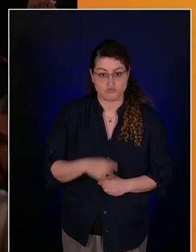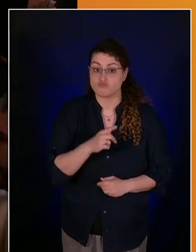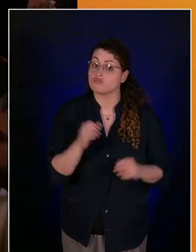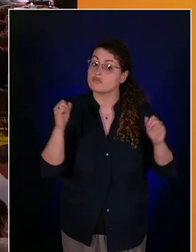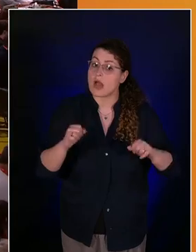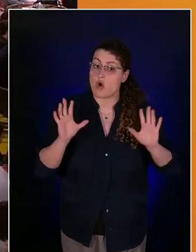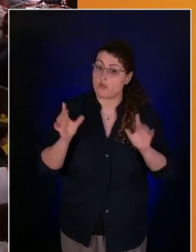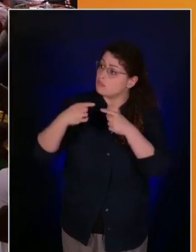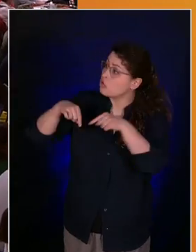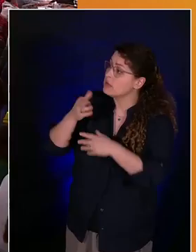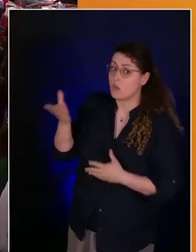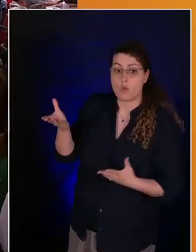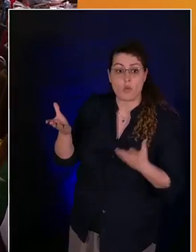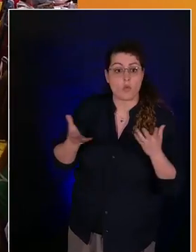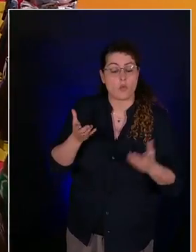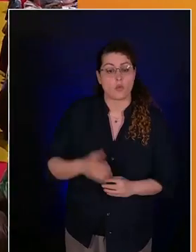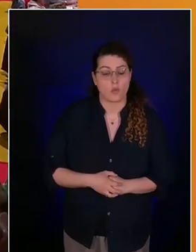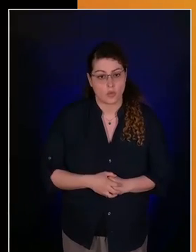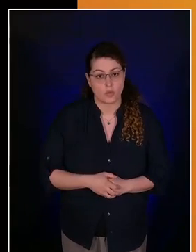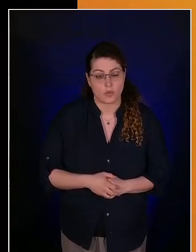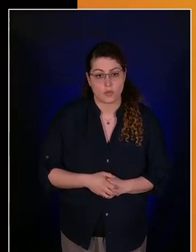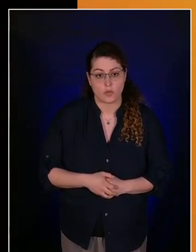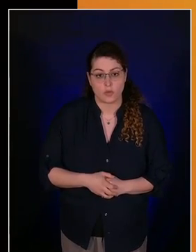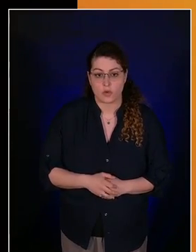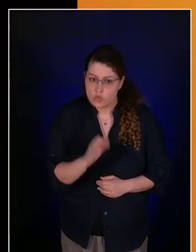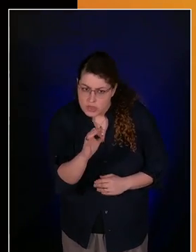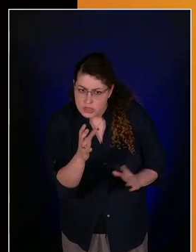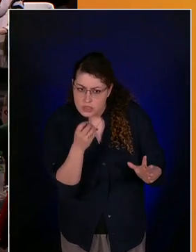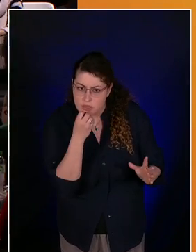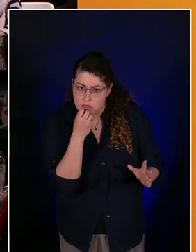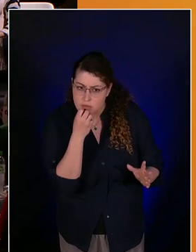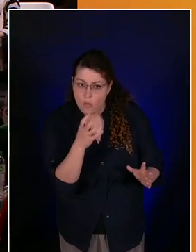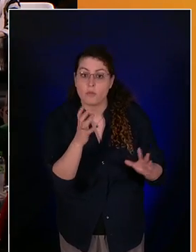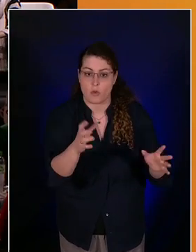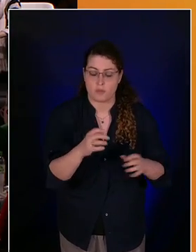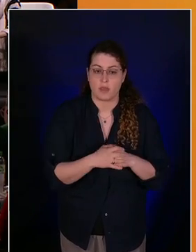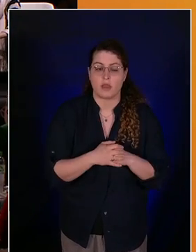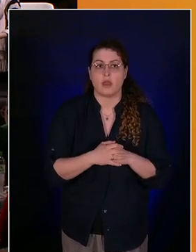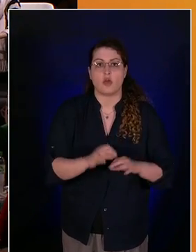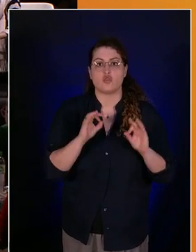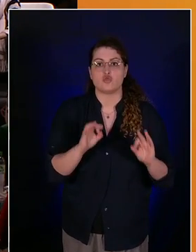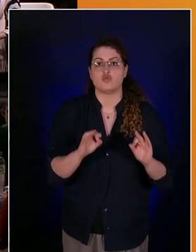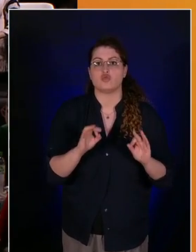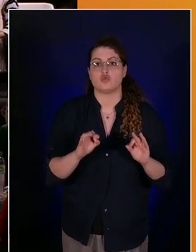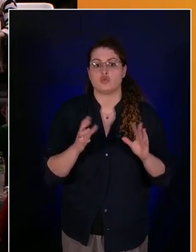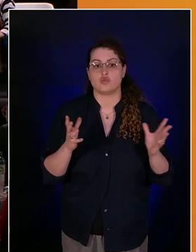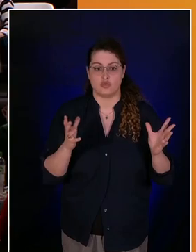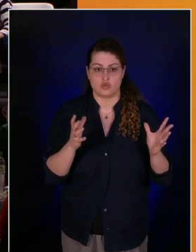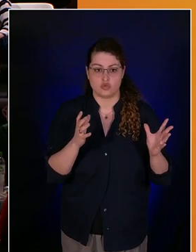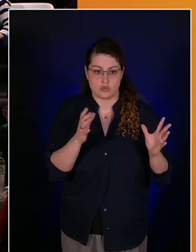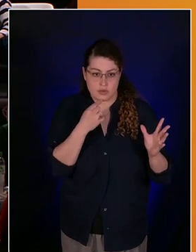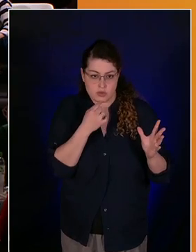la commission oui on m'entend oui donc effectivement il y a et c'est signes de bonne